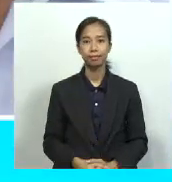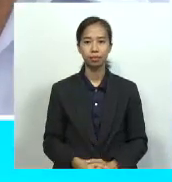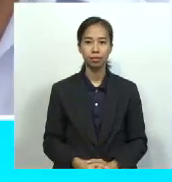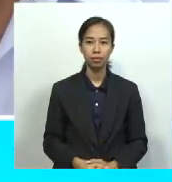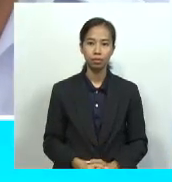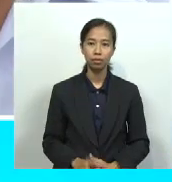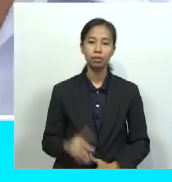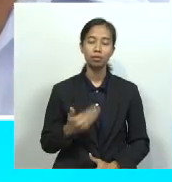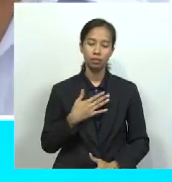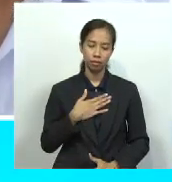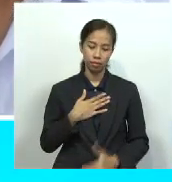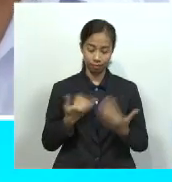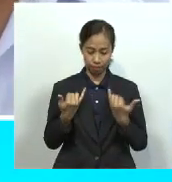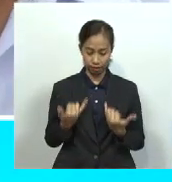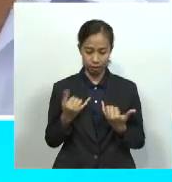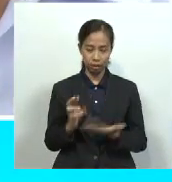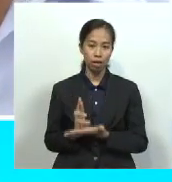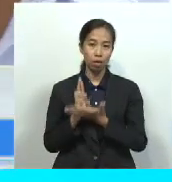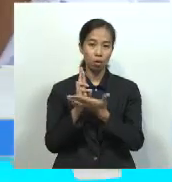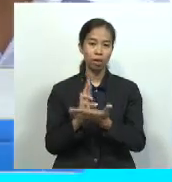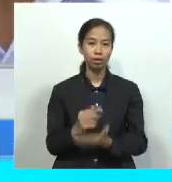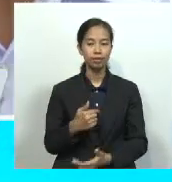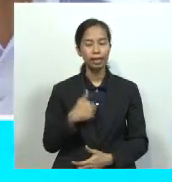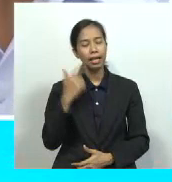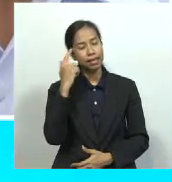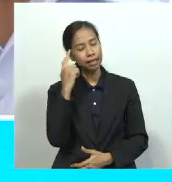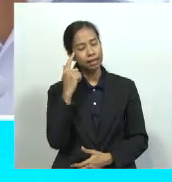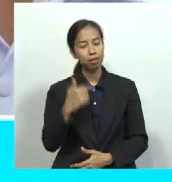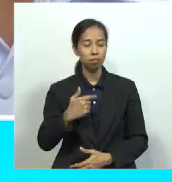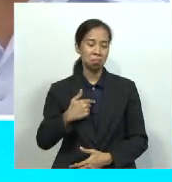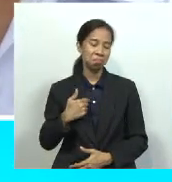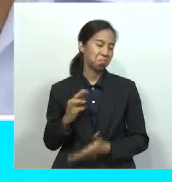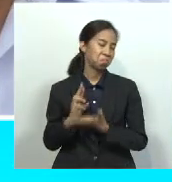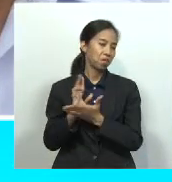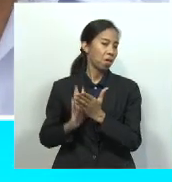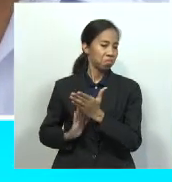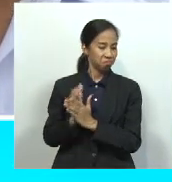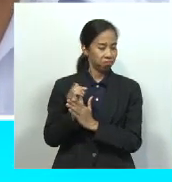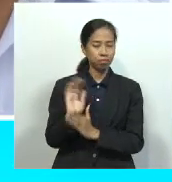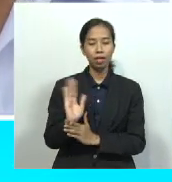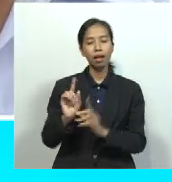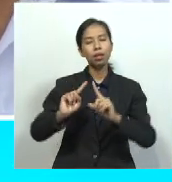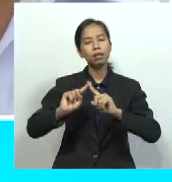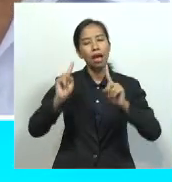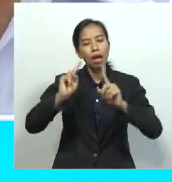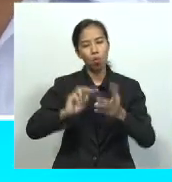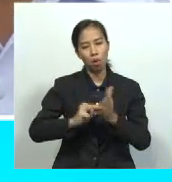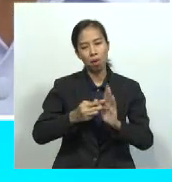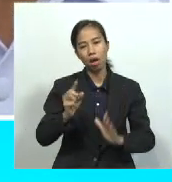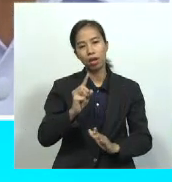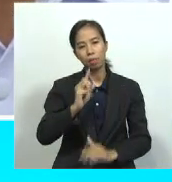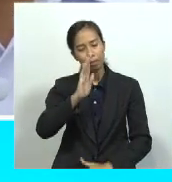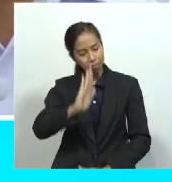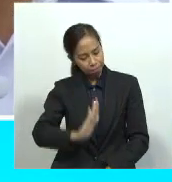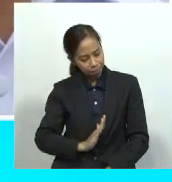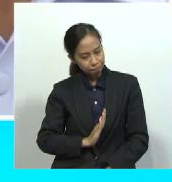การได้รับรางวัลครั้งนี้ผมอาจจะไม่ใช่เป็นความสำเร็จนะครับแต่เป็นเกียรติอย่างหนึ่งนะครับเป็นเกียรติให้กับทีม